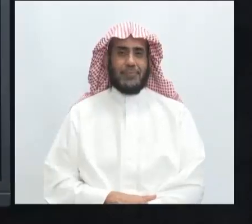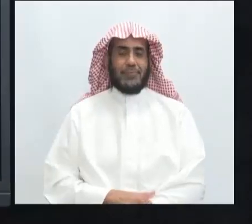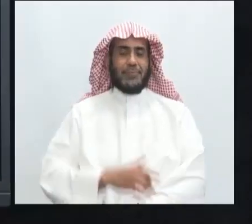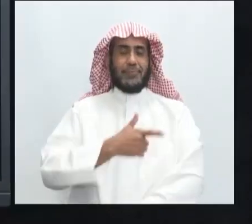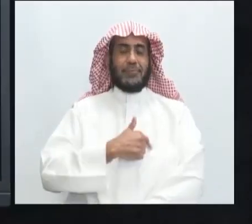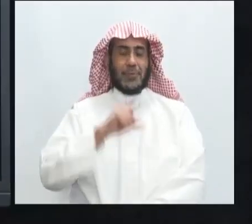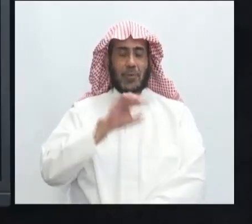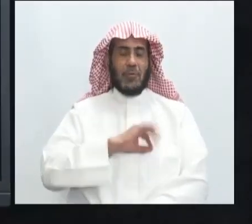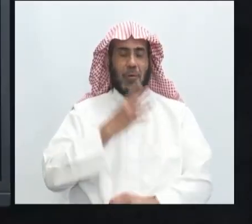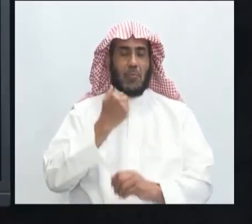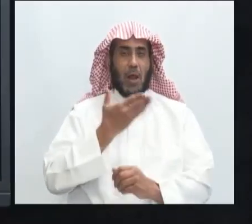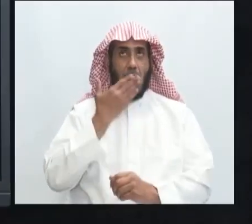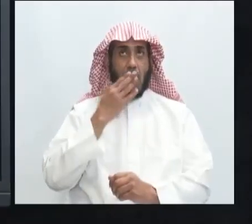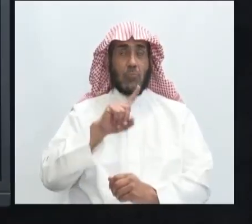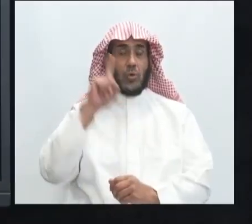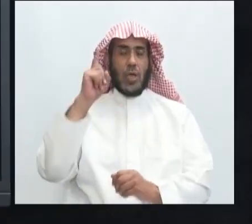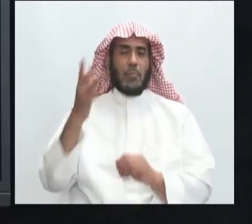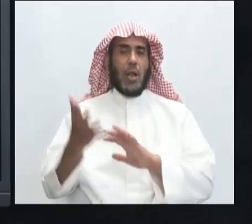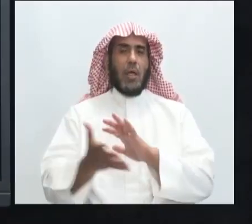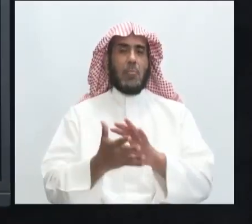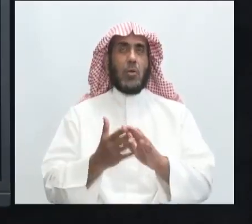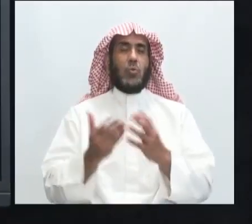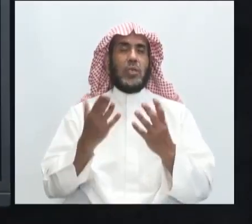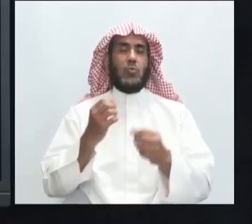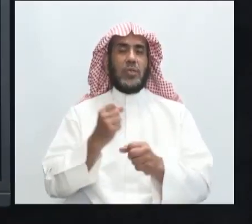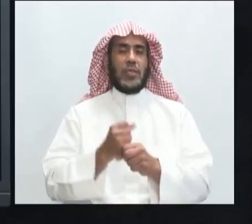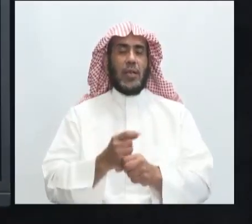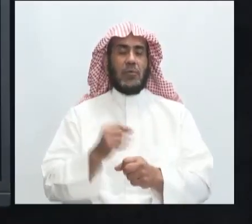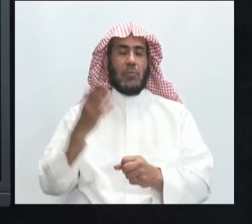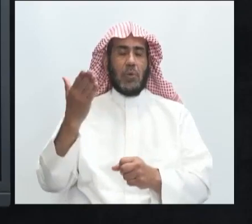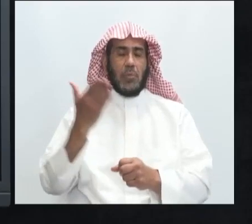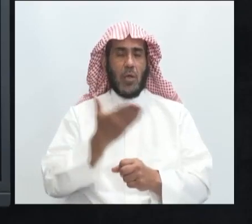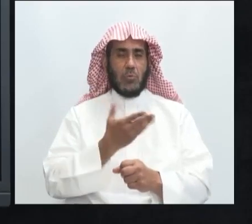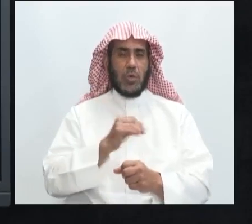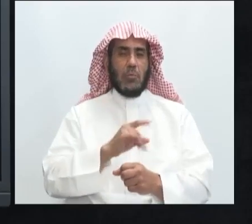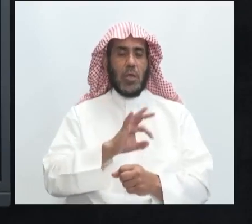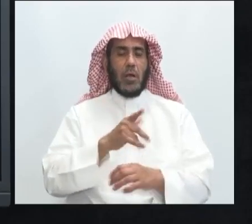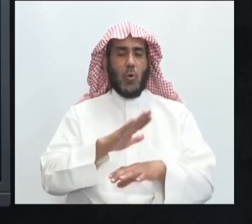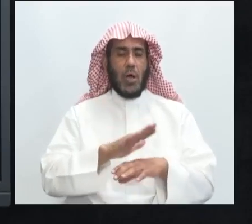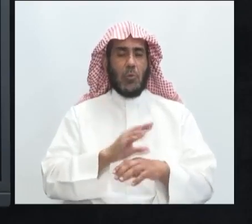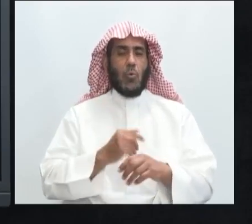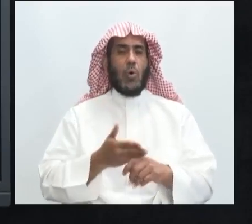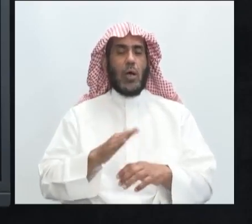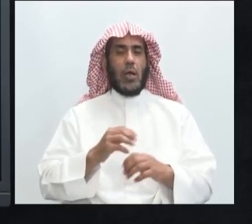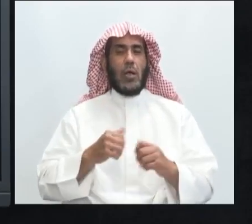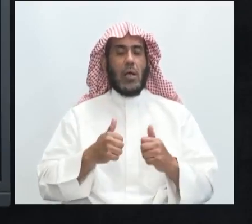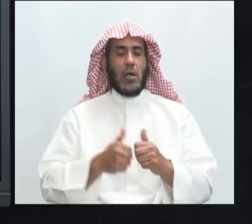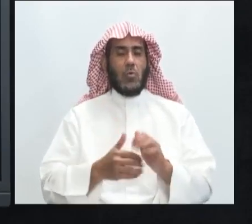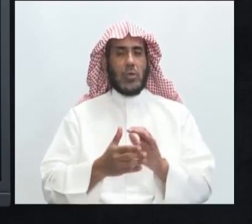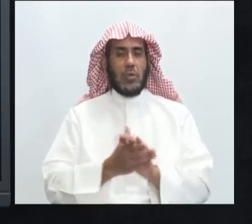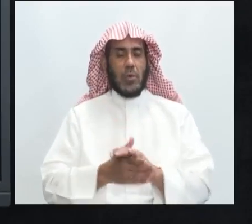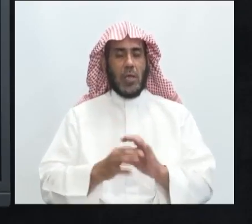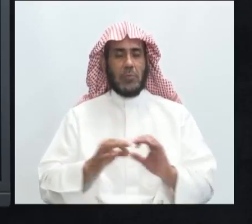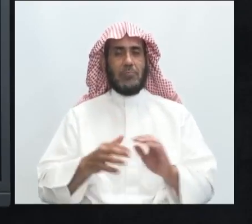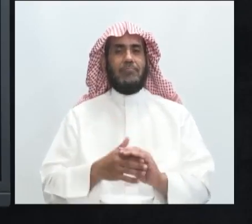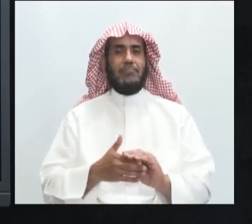بسم الله الرحمن الرحيم الحمد لله رب العالمين والصلاه والسلام على اشرف الانبياء والمرسلين نبينا محمد وعلى اله وصحبه